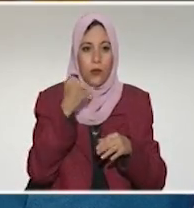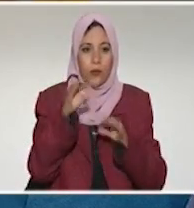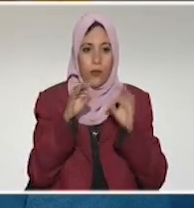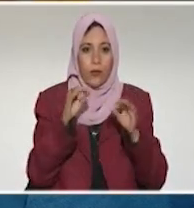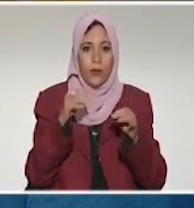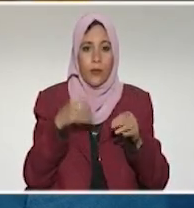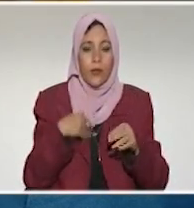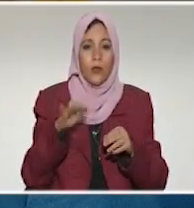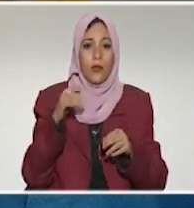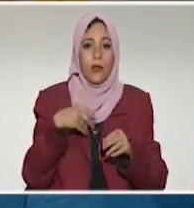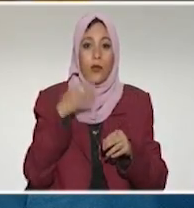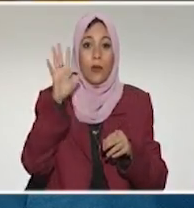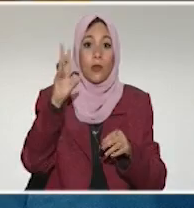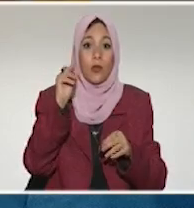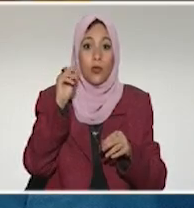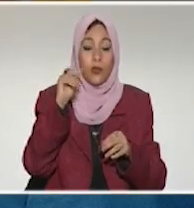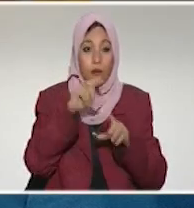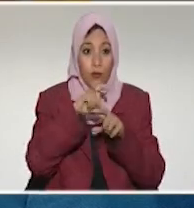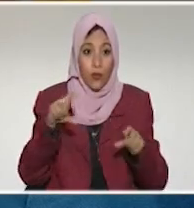يوم 25 في الشهر